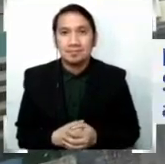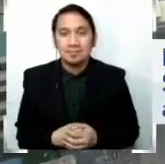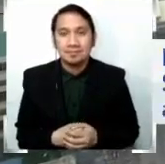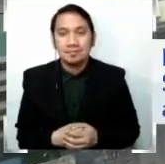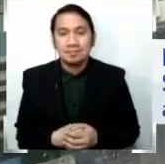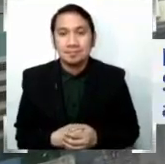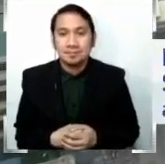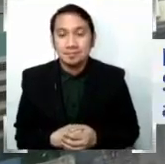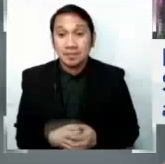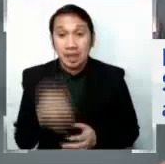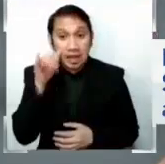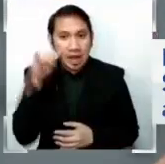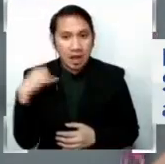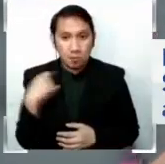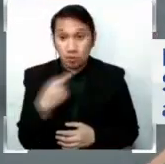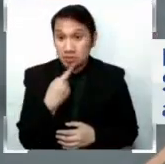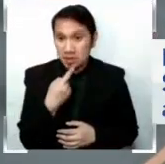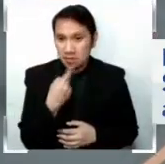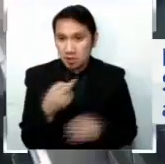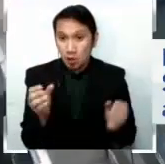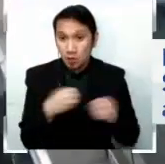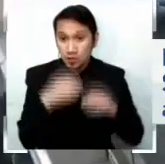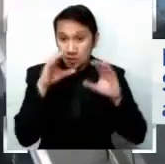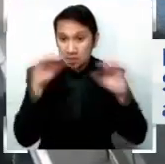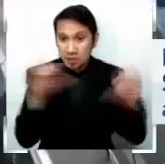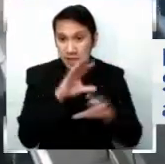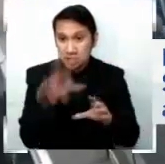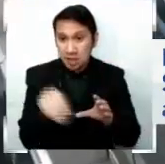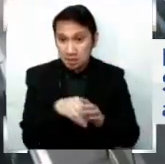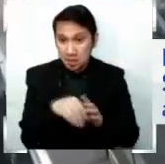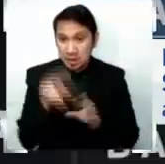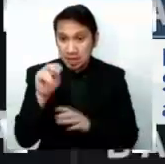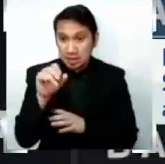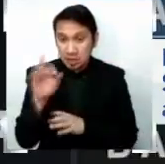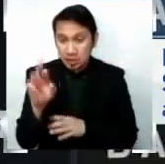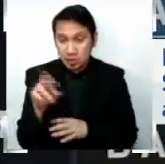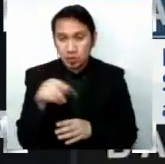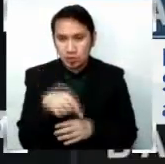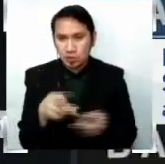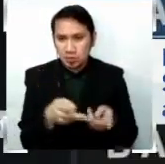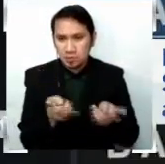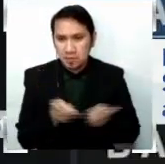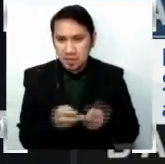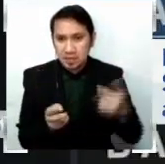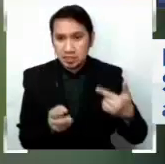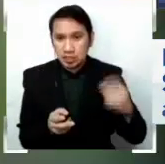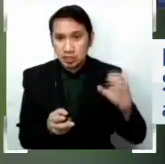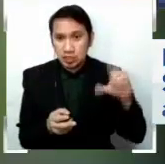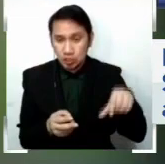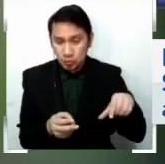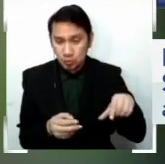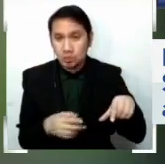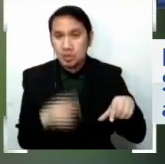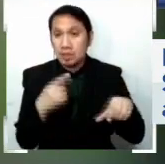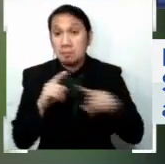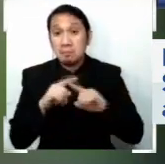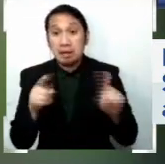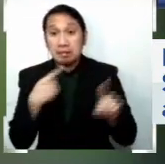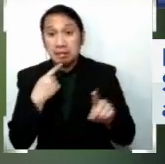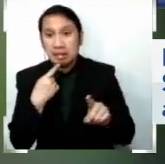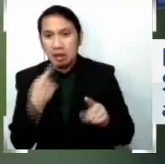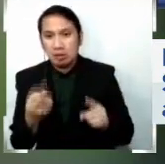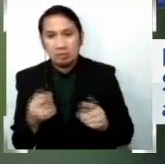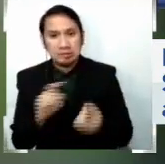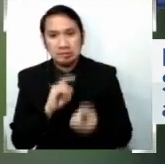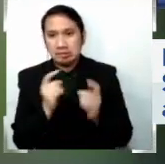Kung kahapon sabi ng palasyo kasama na ang Metro Manila sa mga lugar na GCQ simula bukas, sabi ng Malacanang ngayon, modified ECQ pa